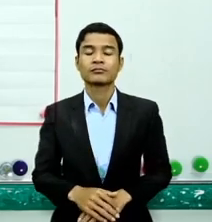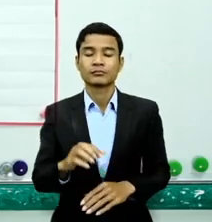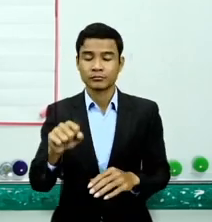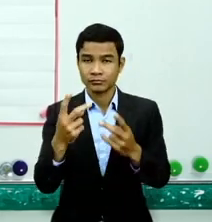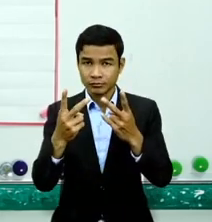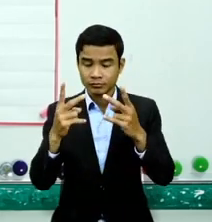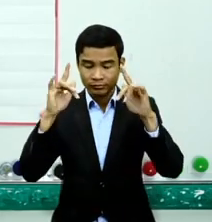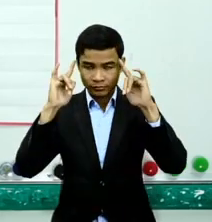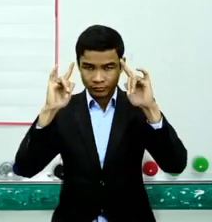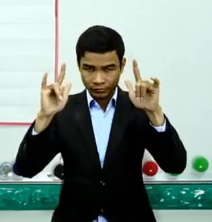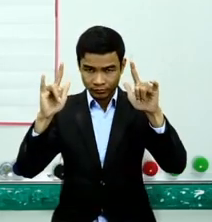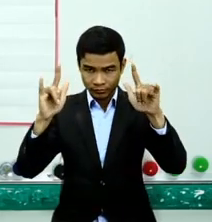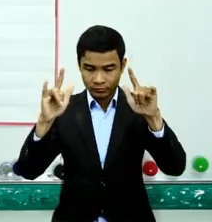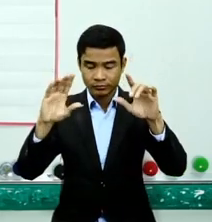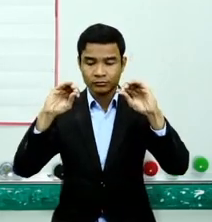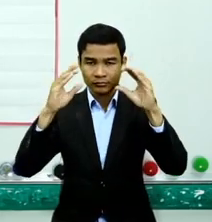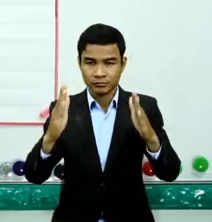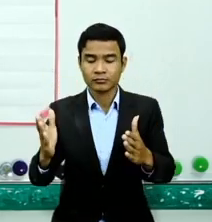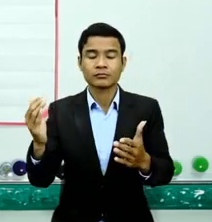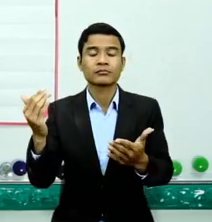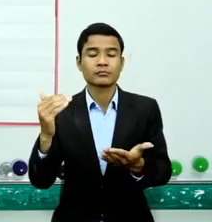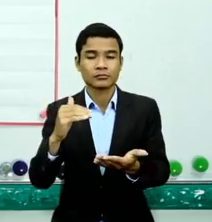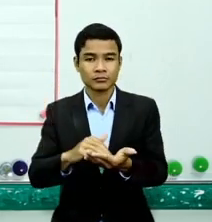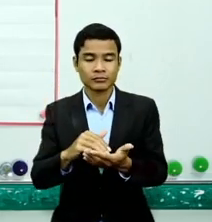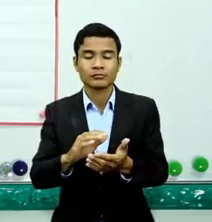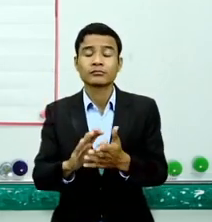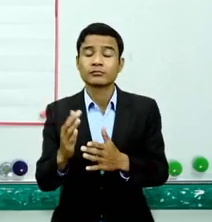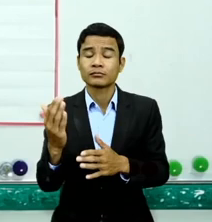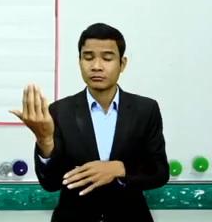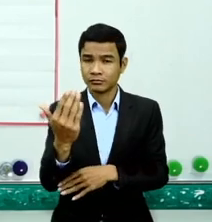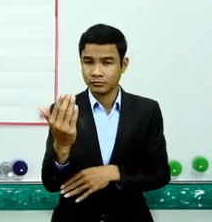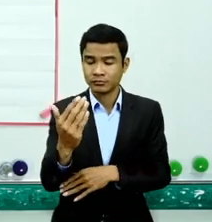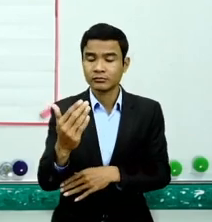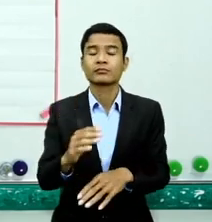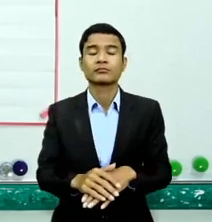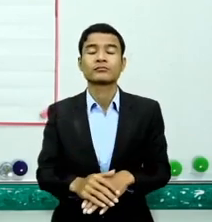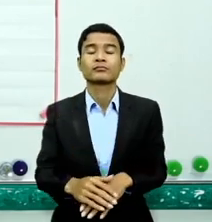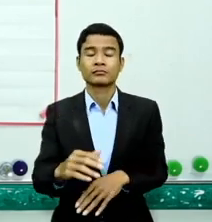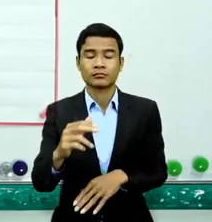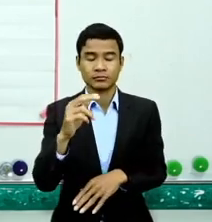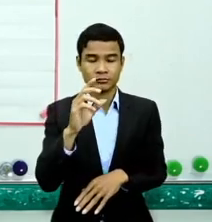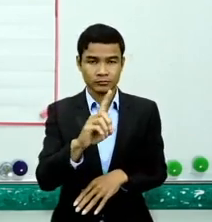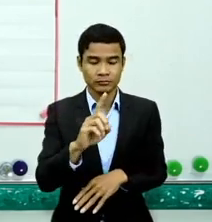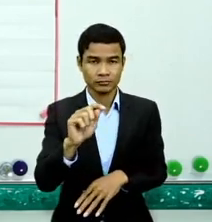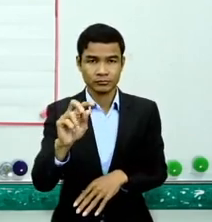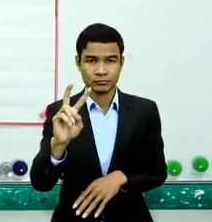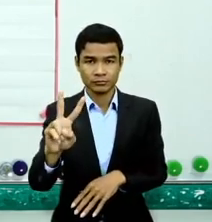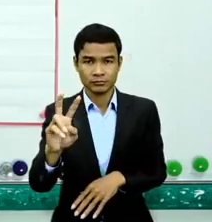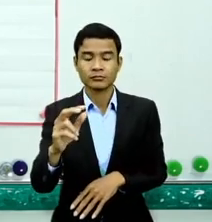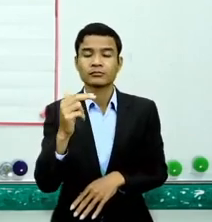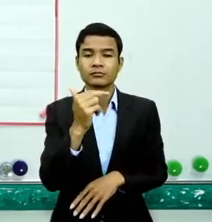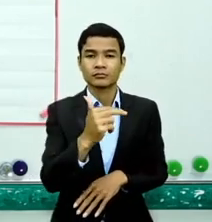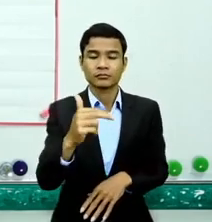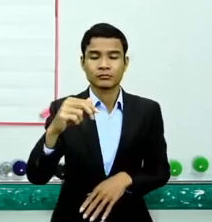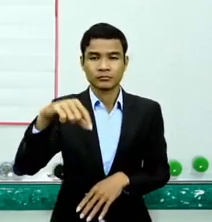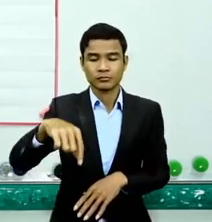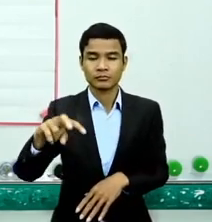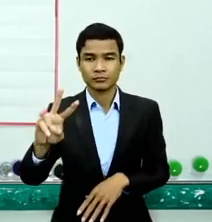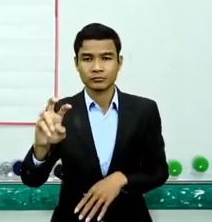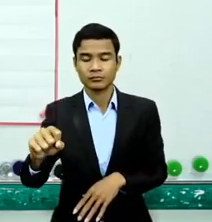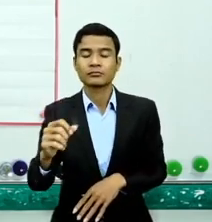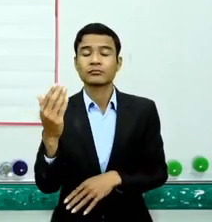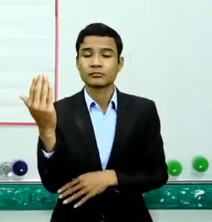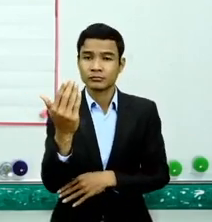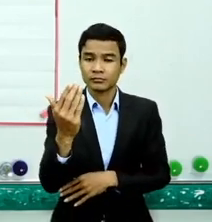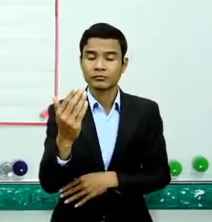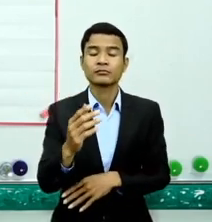ai tam đán cả bằng riêng đã bỏ lục rùn nè cửu tam dạ cần chọn tù rụt tù bó đầy chùa thi ví tớ tơ có bí xa cạp đi